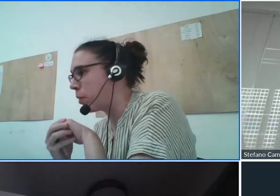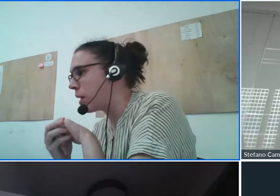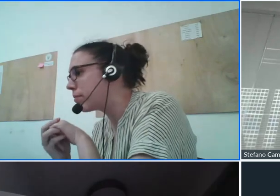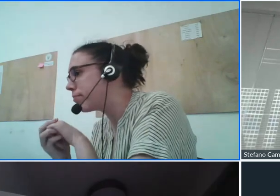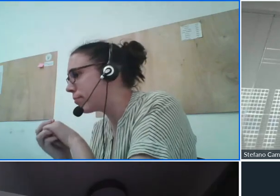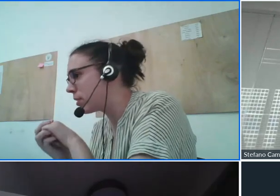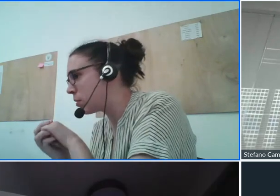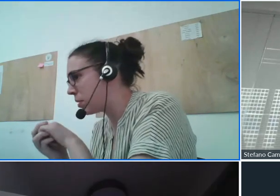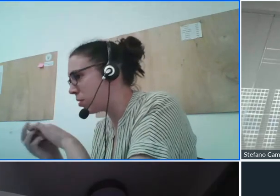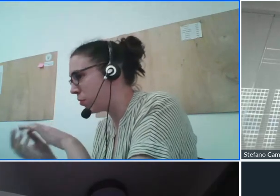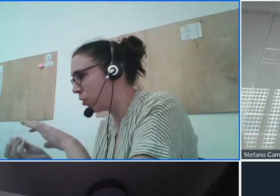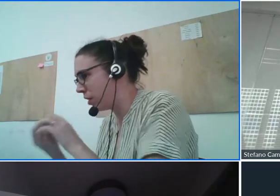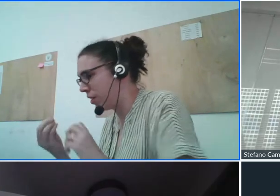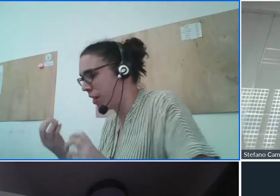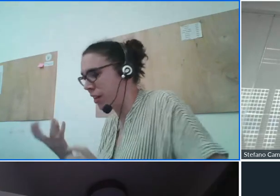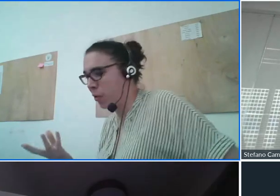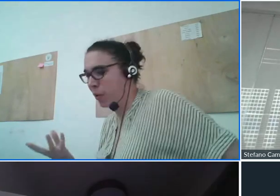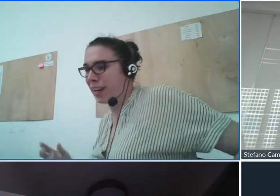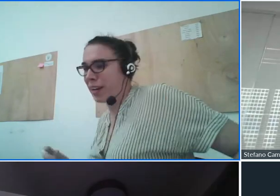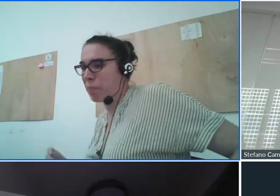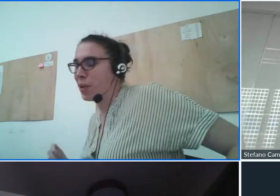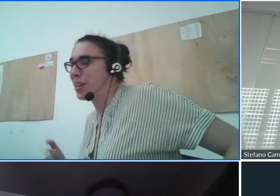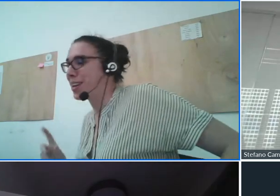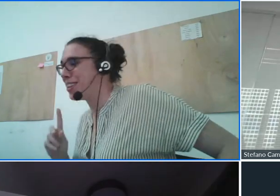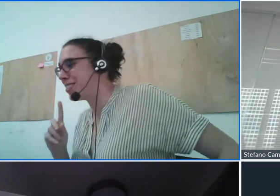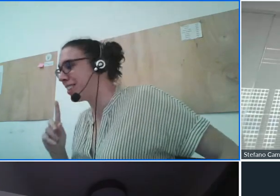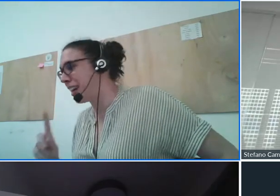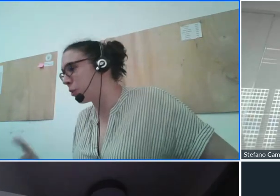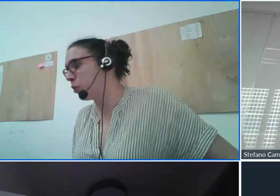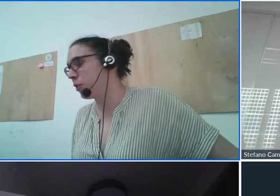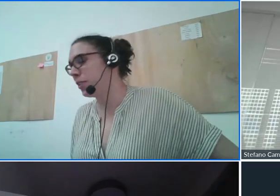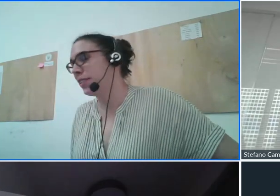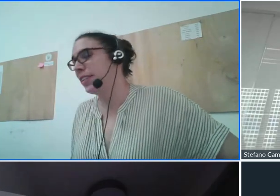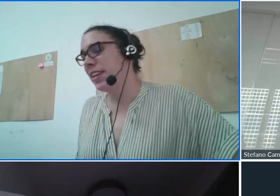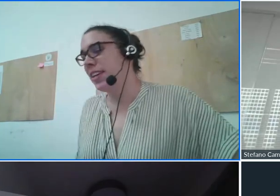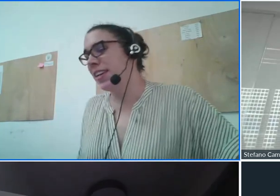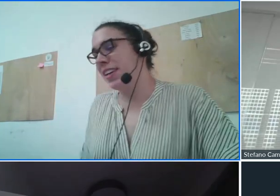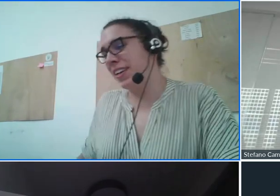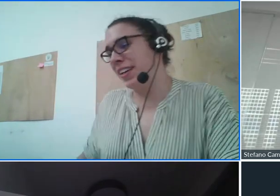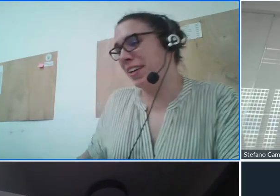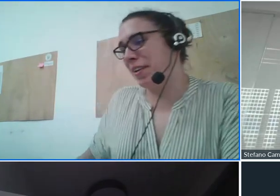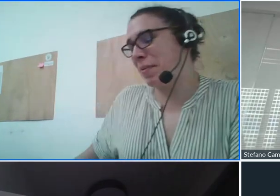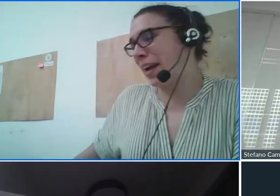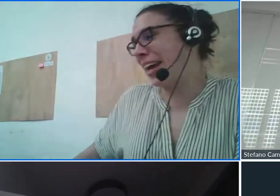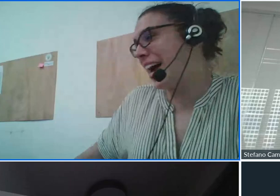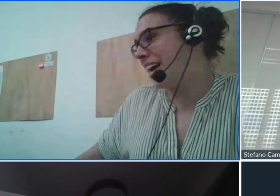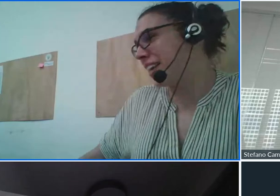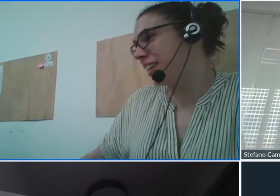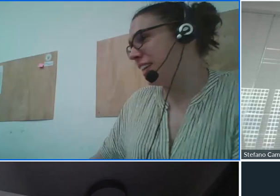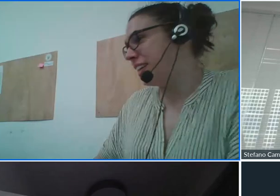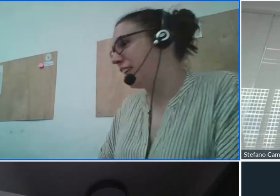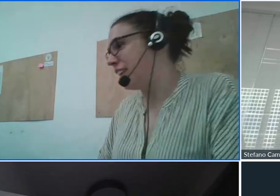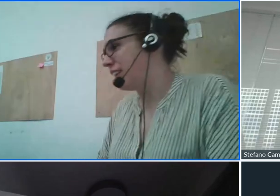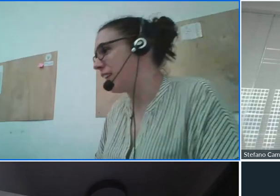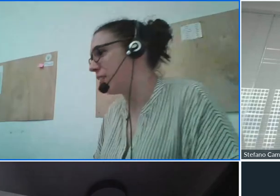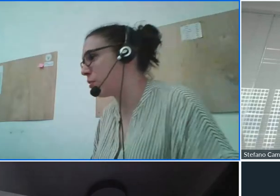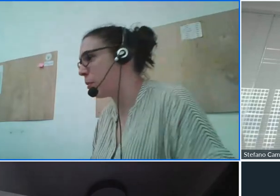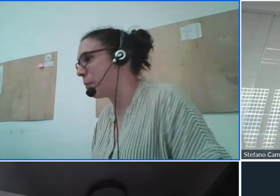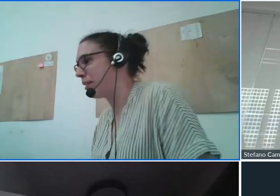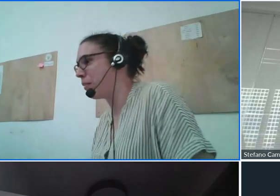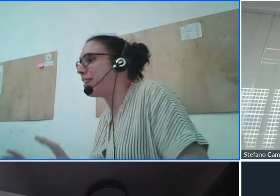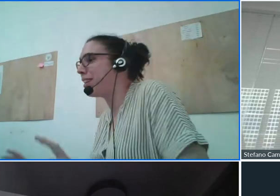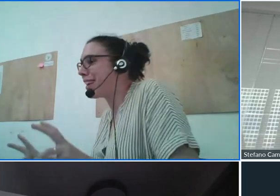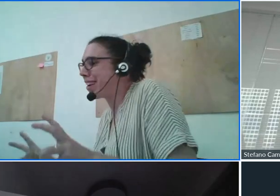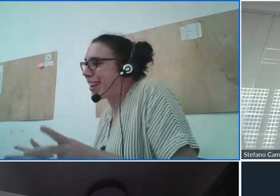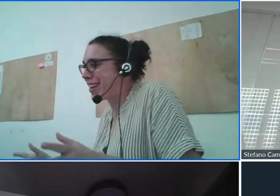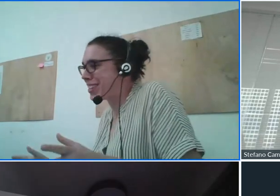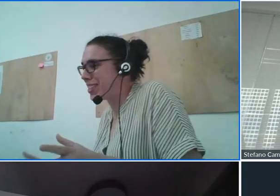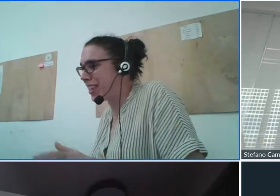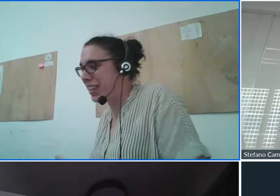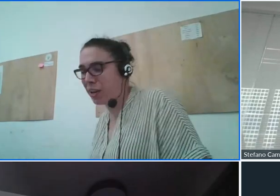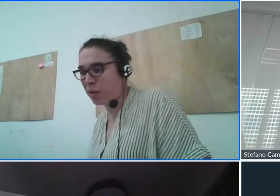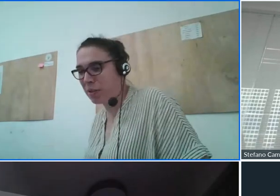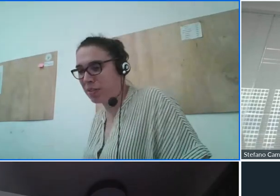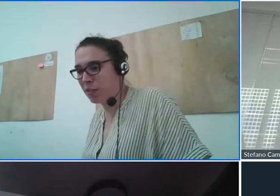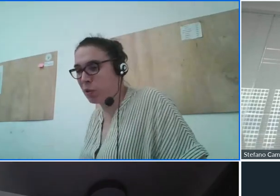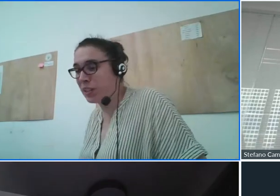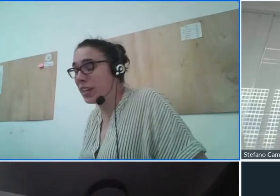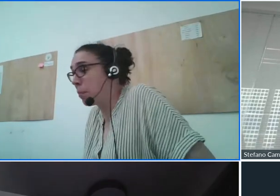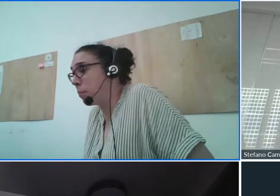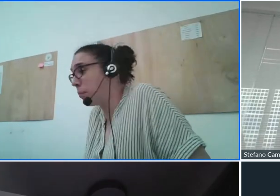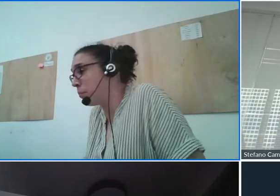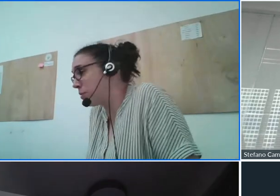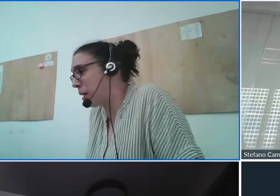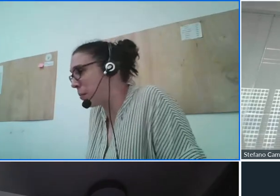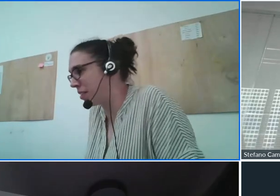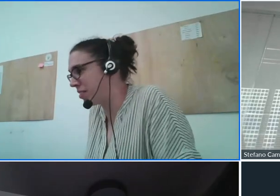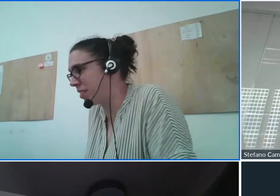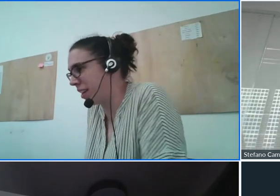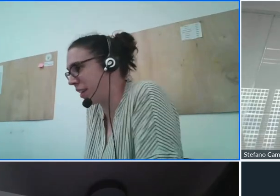che poi spesso e volentieri quelli che poi rischiano magari di finire nei casini, come si suol